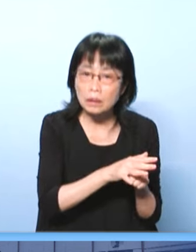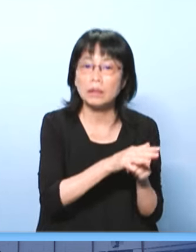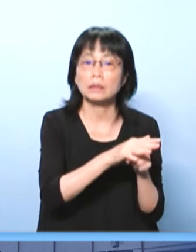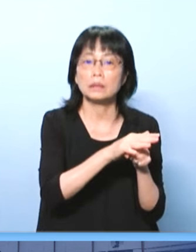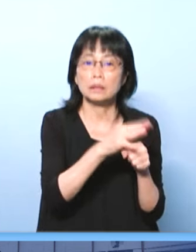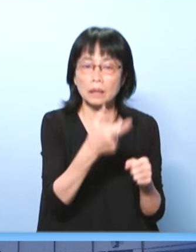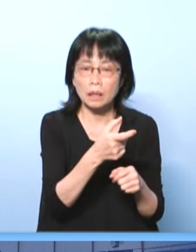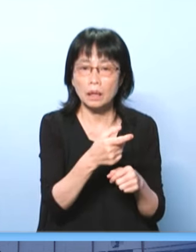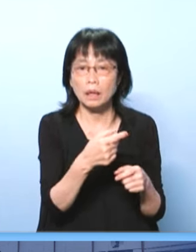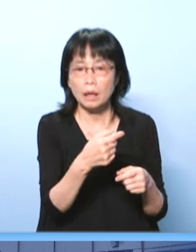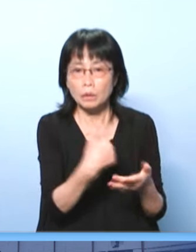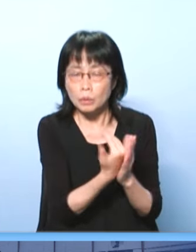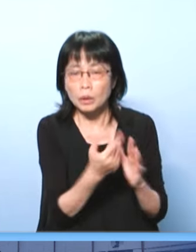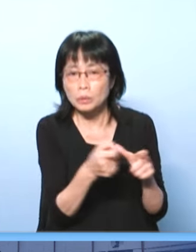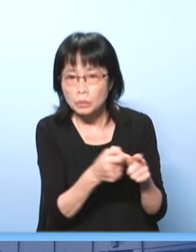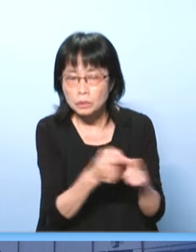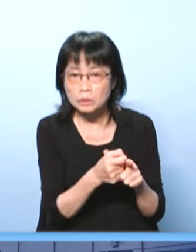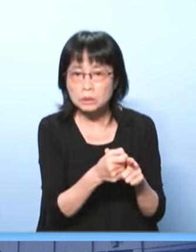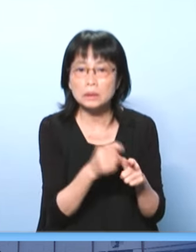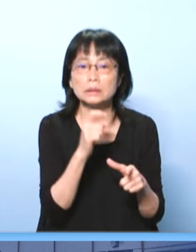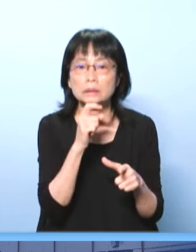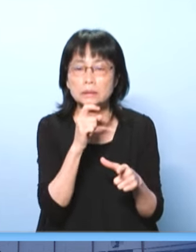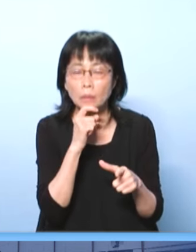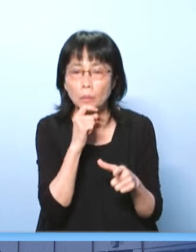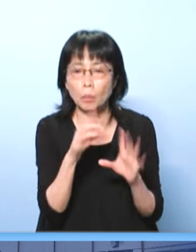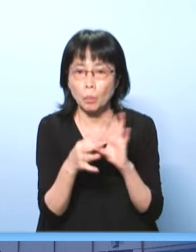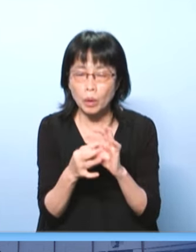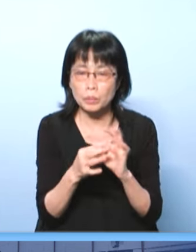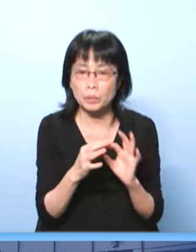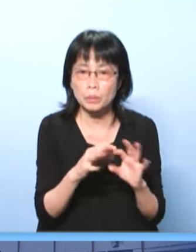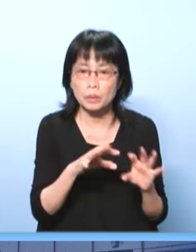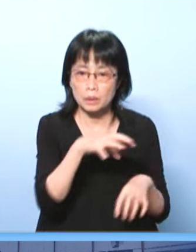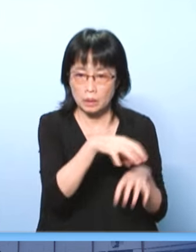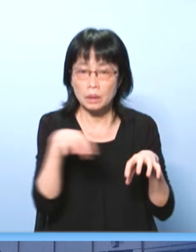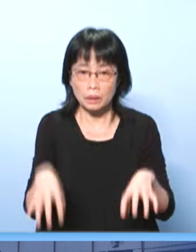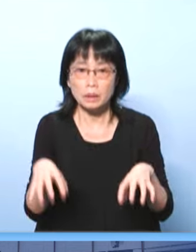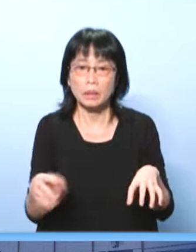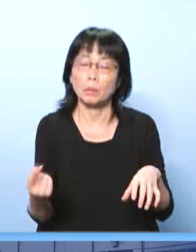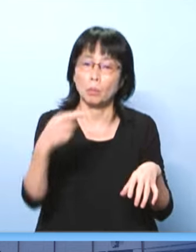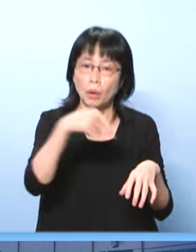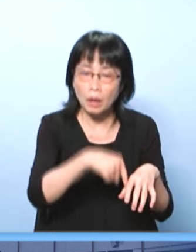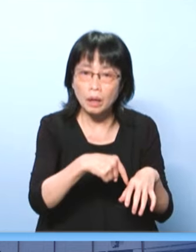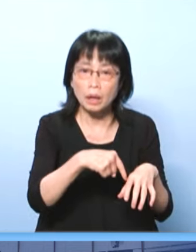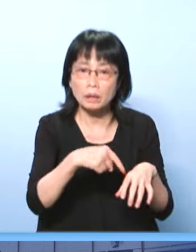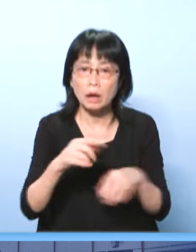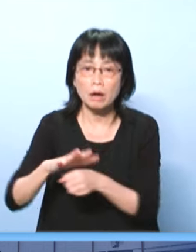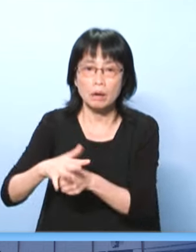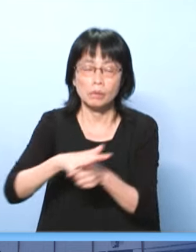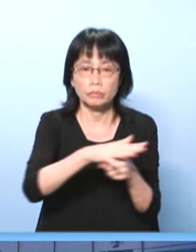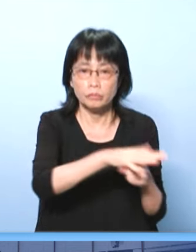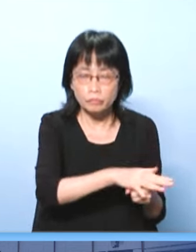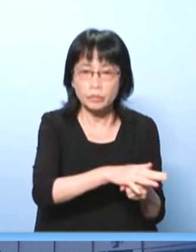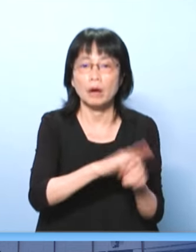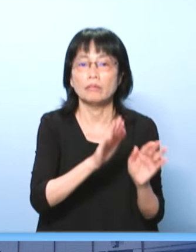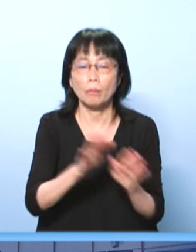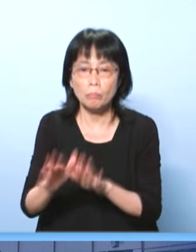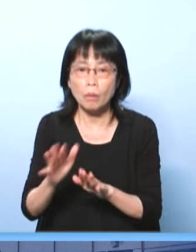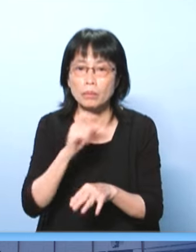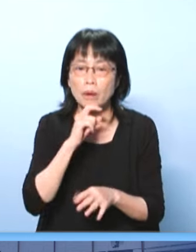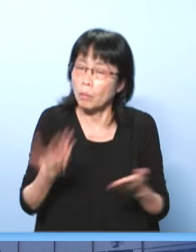營運商，就推動跨境直升機服務嘅最新計劃同埋低空空域使用嘅議題進行積極嘅交